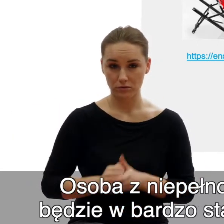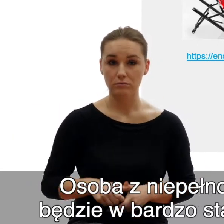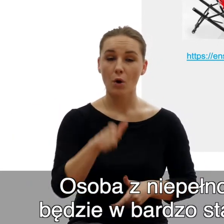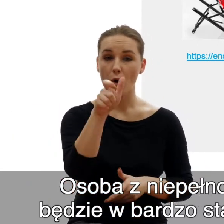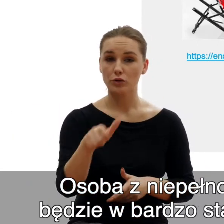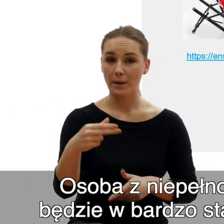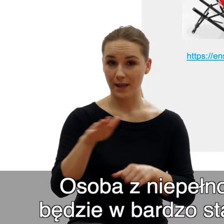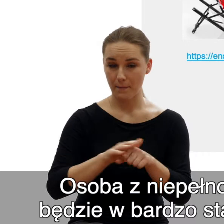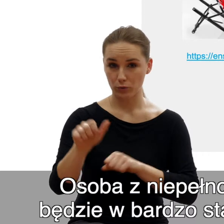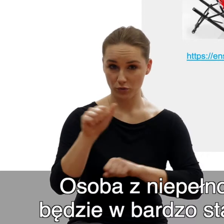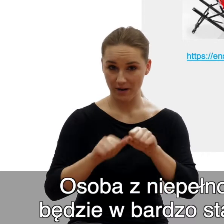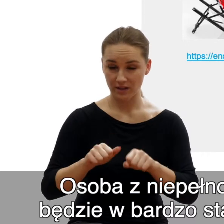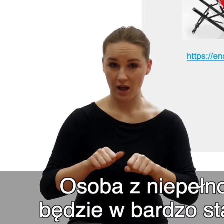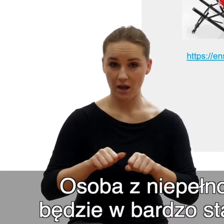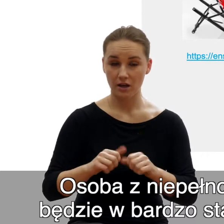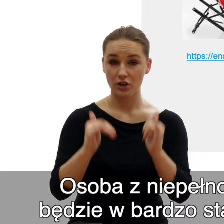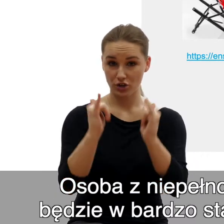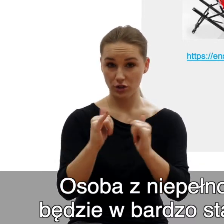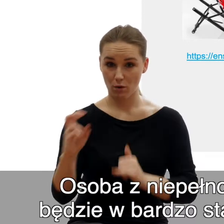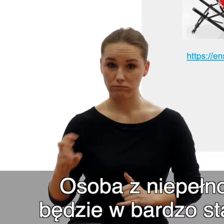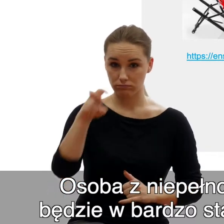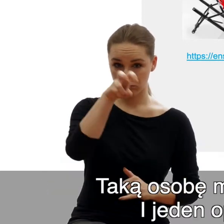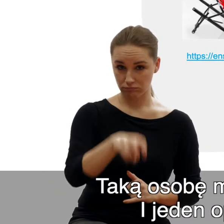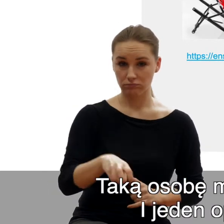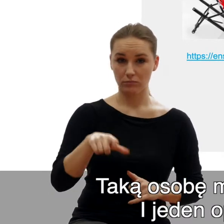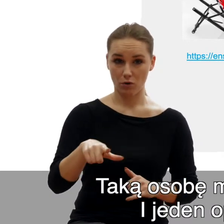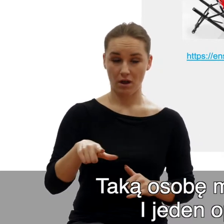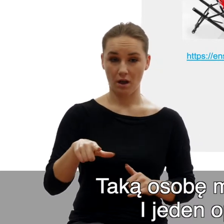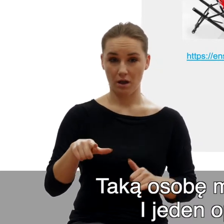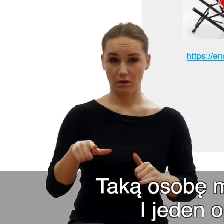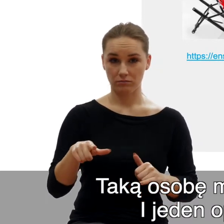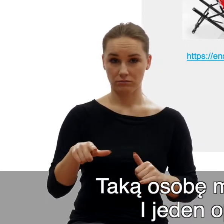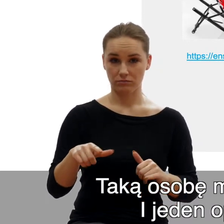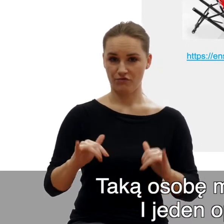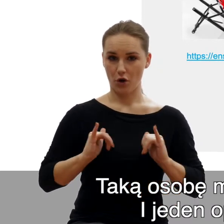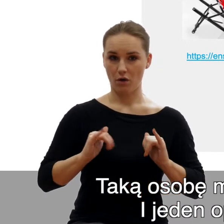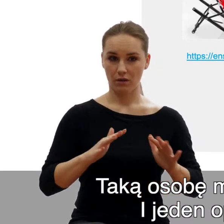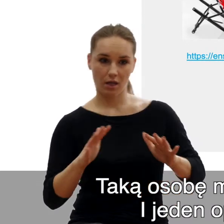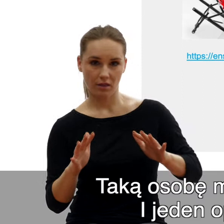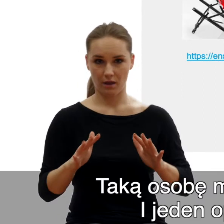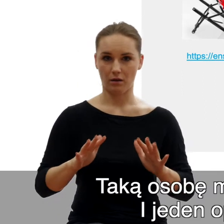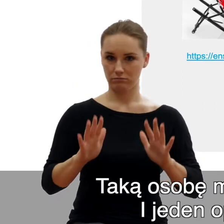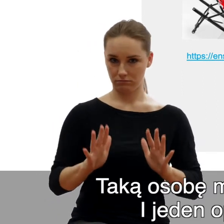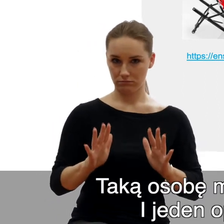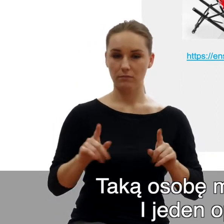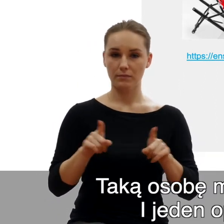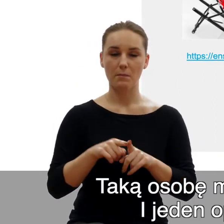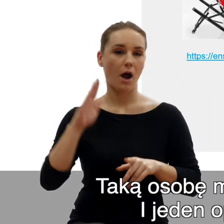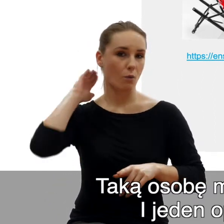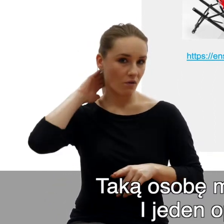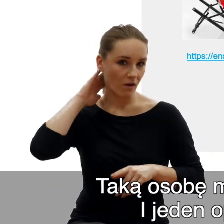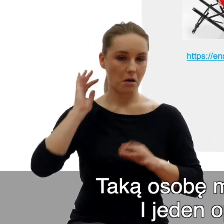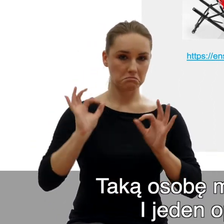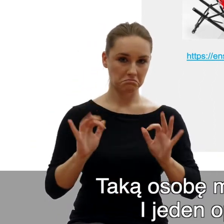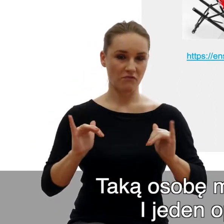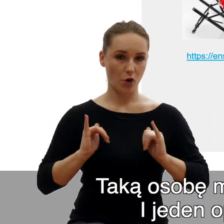stabilnej pozycji, będzie miała podpórkę na głowę. Taką osobę można przypiąć pasami do takiego krzesła